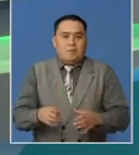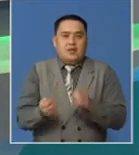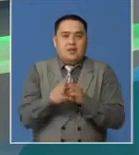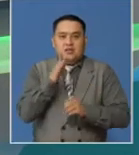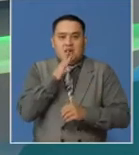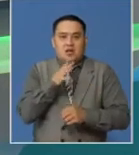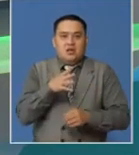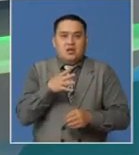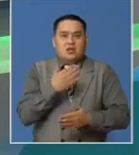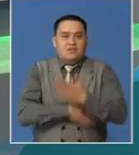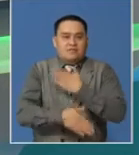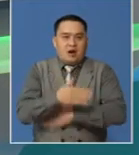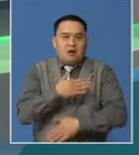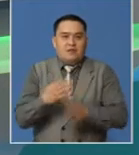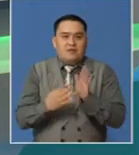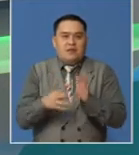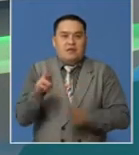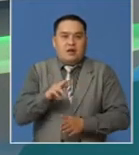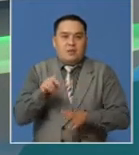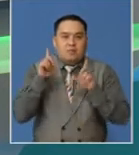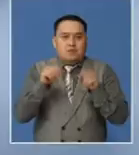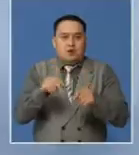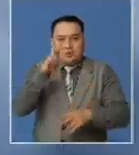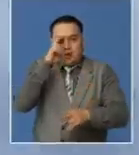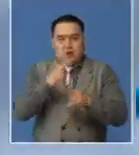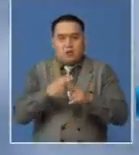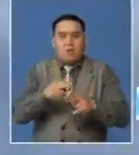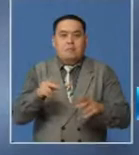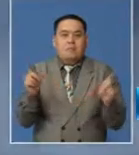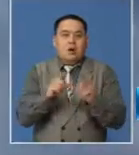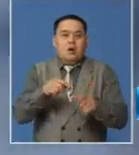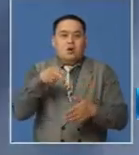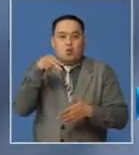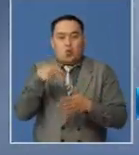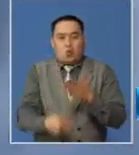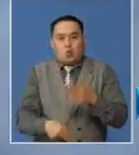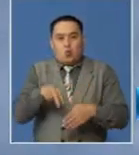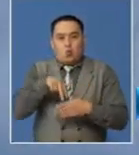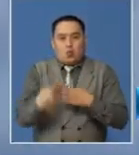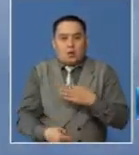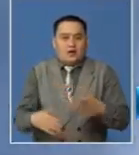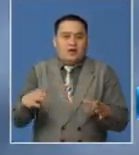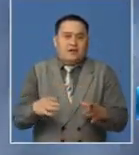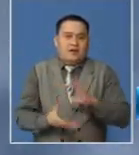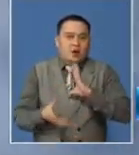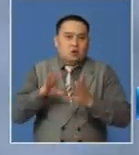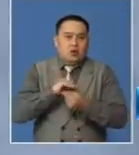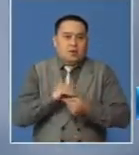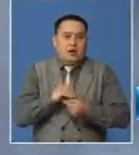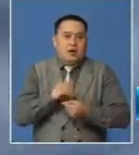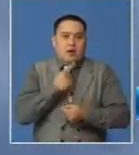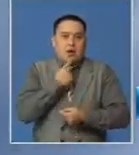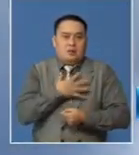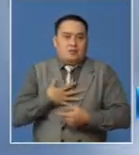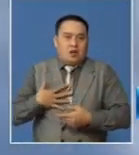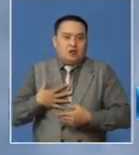Елены, который имеет инвалидность, 9 января пошел с братьями в магазин и провалился в открытый люк. В результате подросток получил